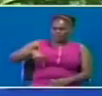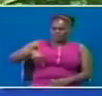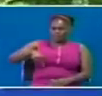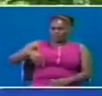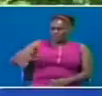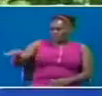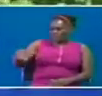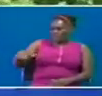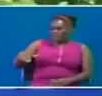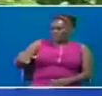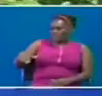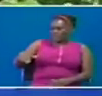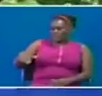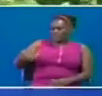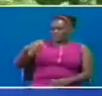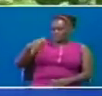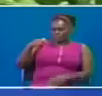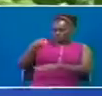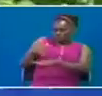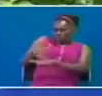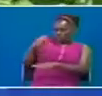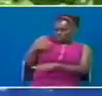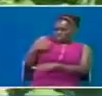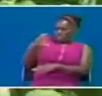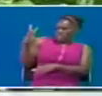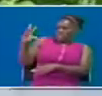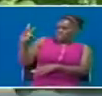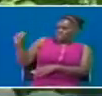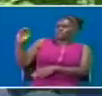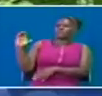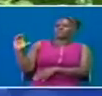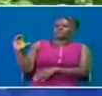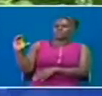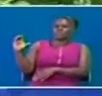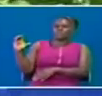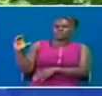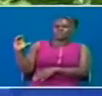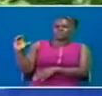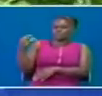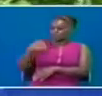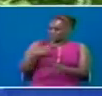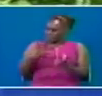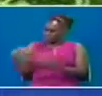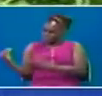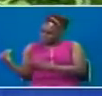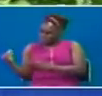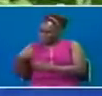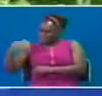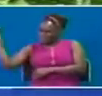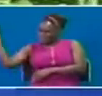mahali fulani. Sasa naitwa kama mi MC, na sasa naenda natoa ujiga